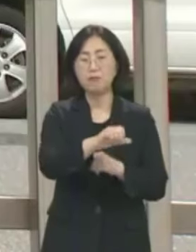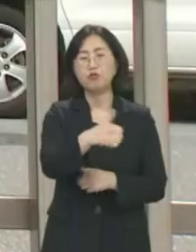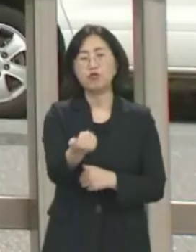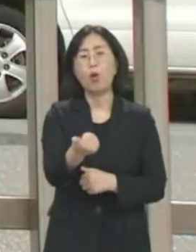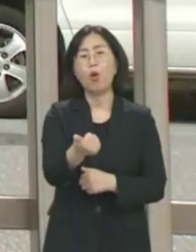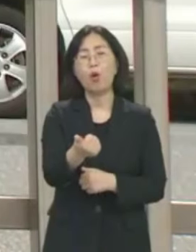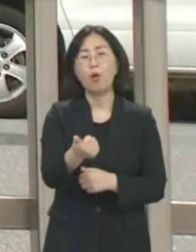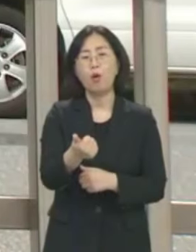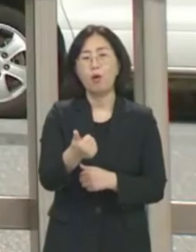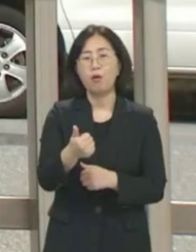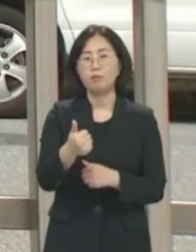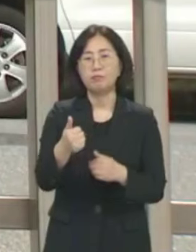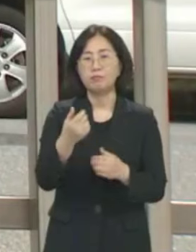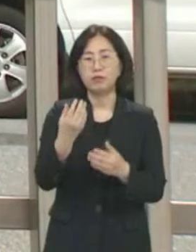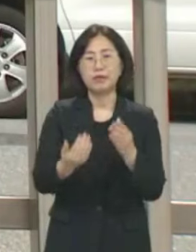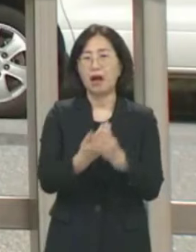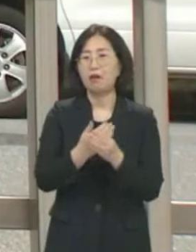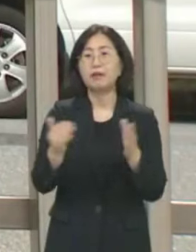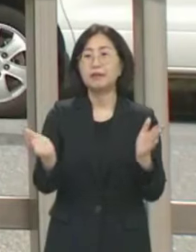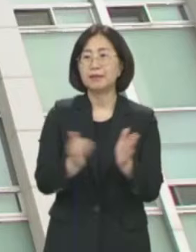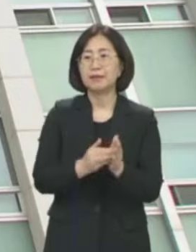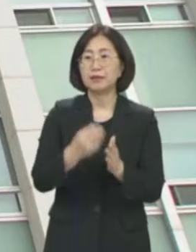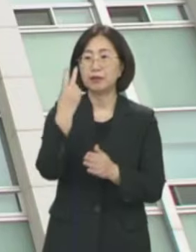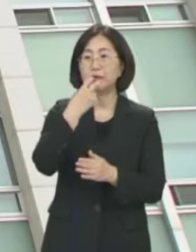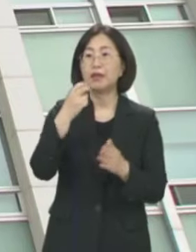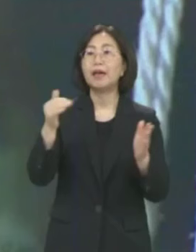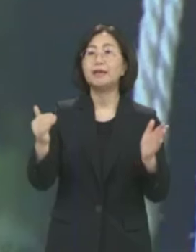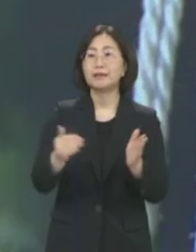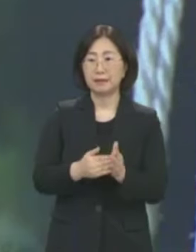사망해 수사를 종결할 예정입니다.